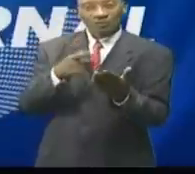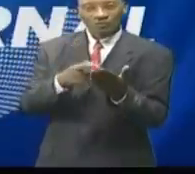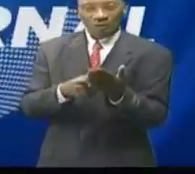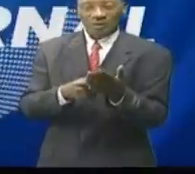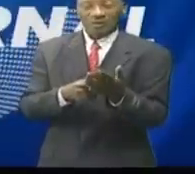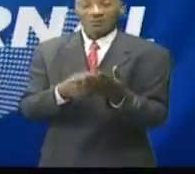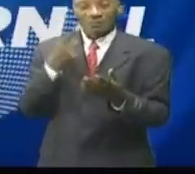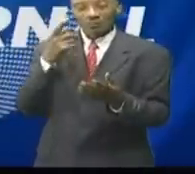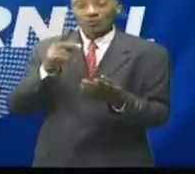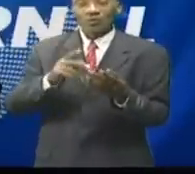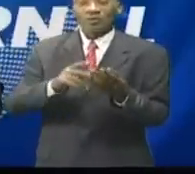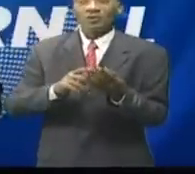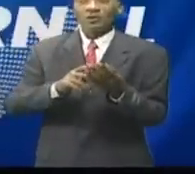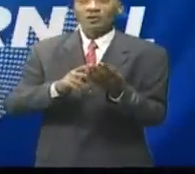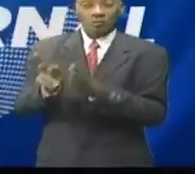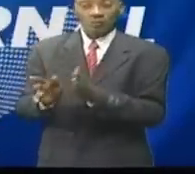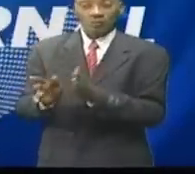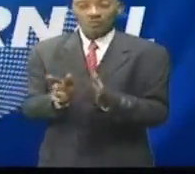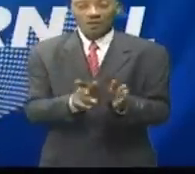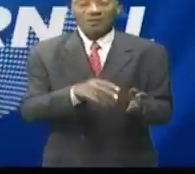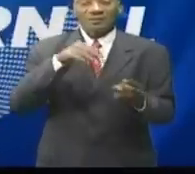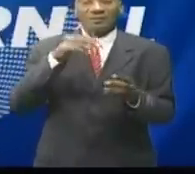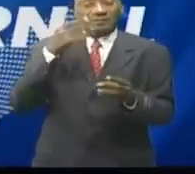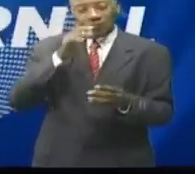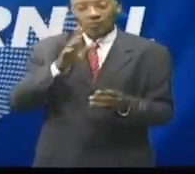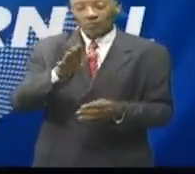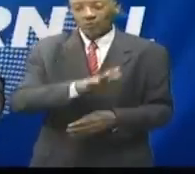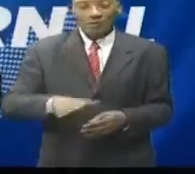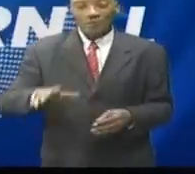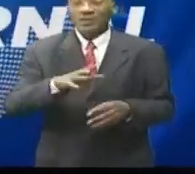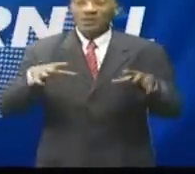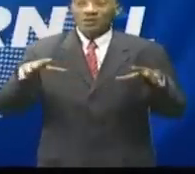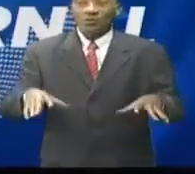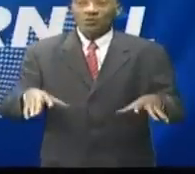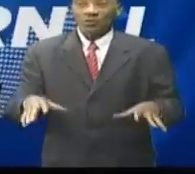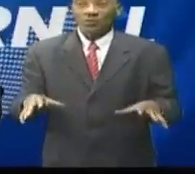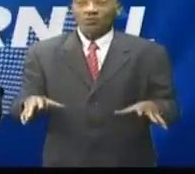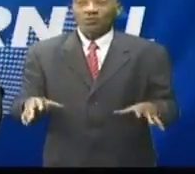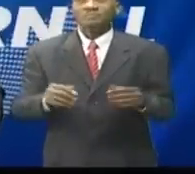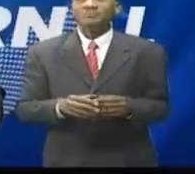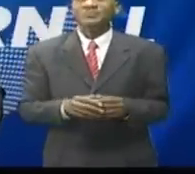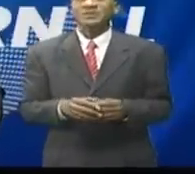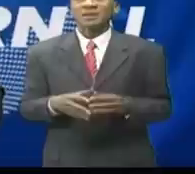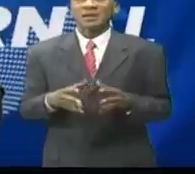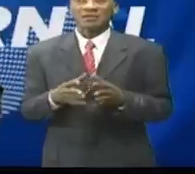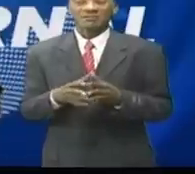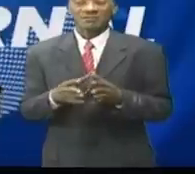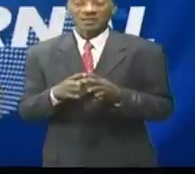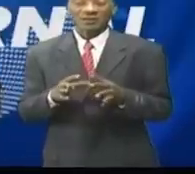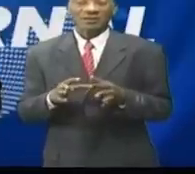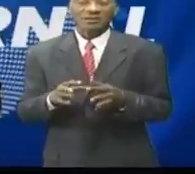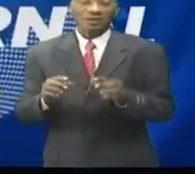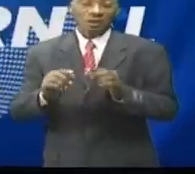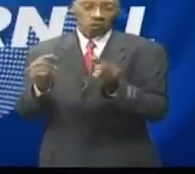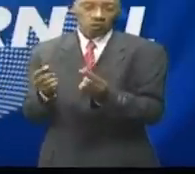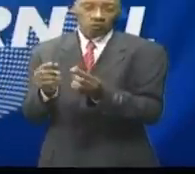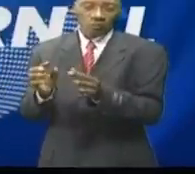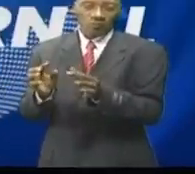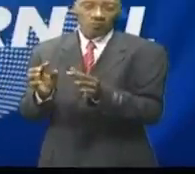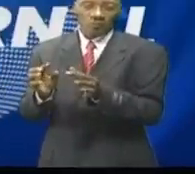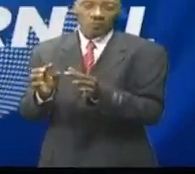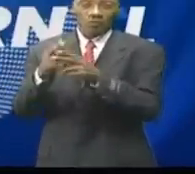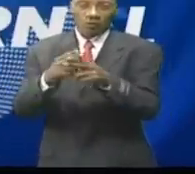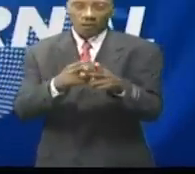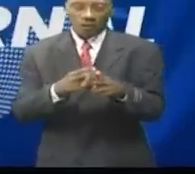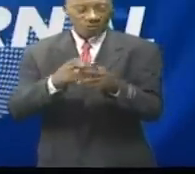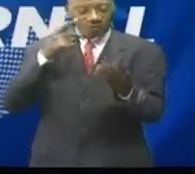démocratique du Congo sera une force commerciale importante. Le bureau de coordination des contrôles de suivi de ces